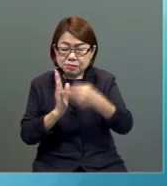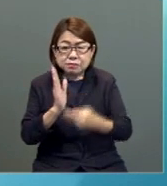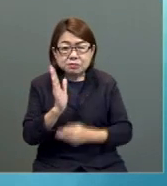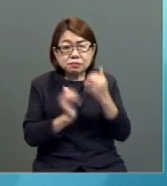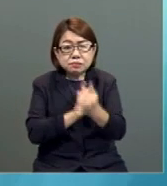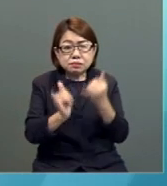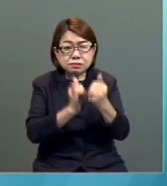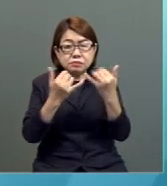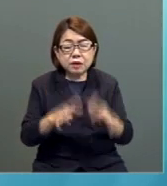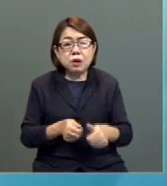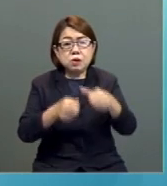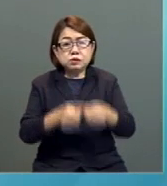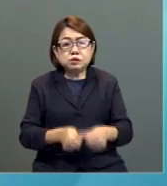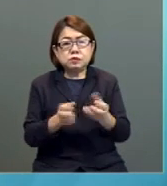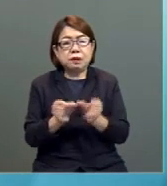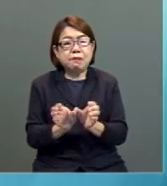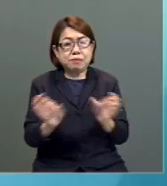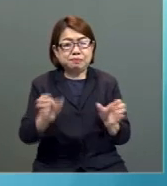นี้นะครับในส่วนเหล่านี้เนี่ยได้ไปอยู่ที่3